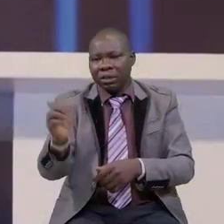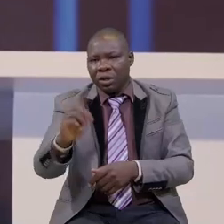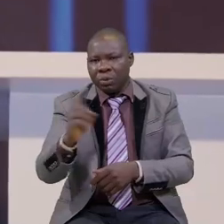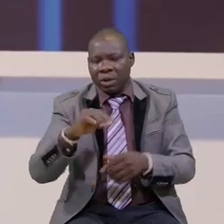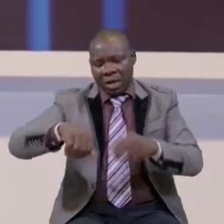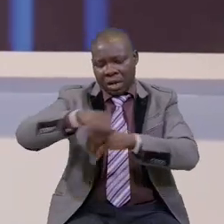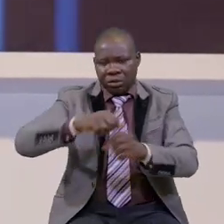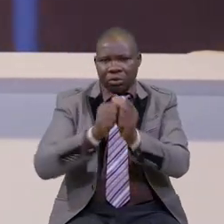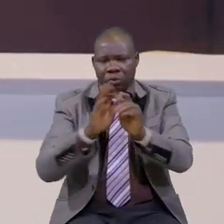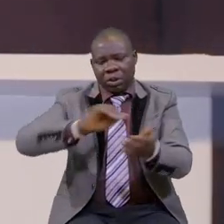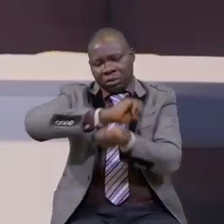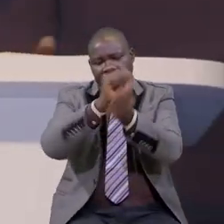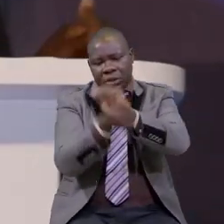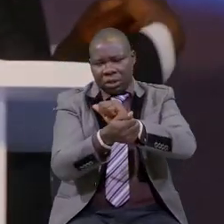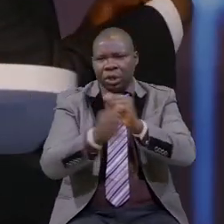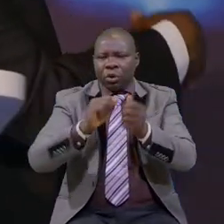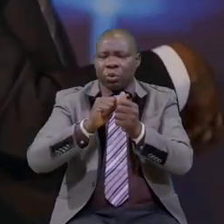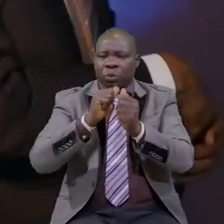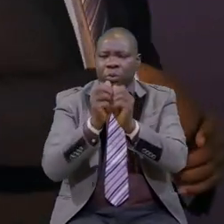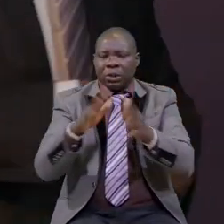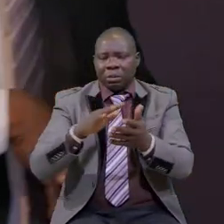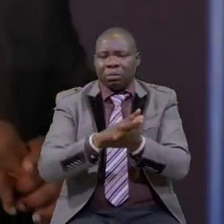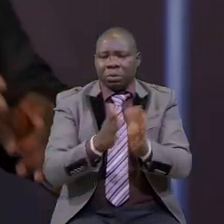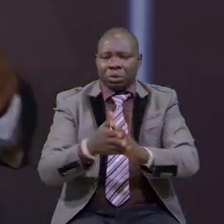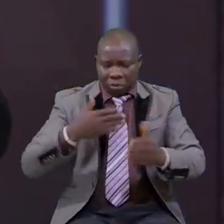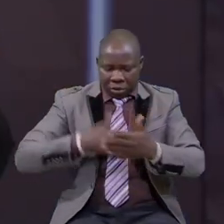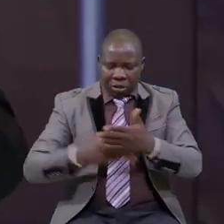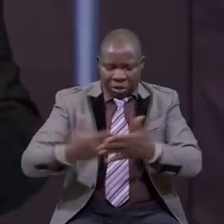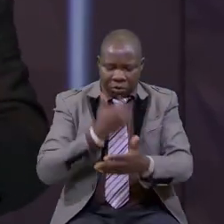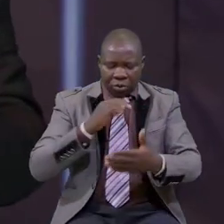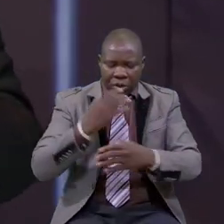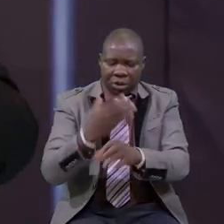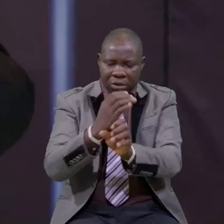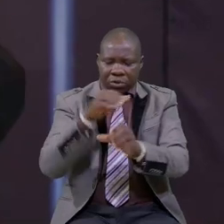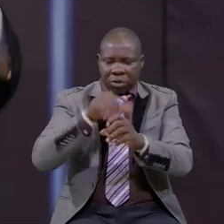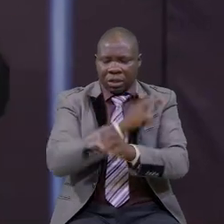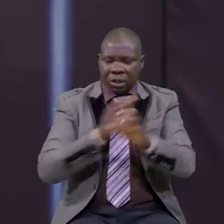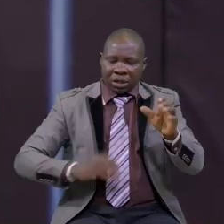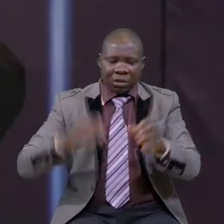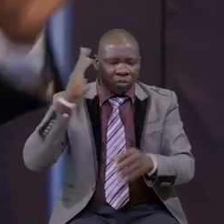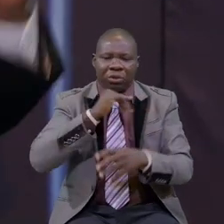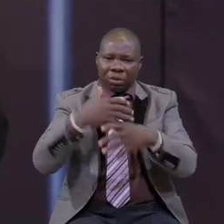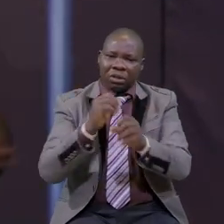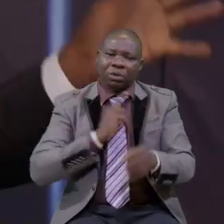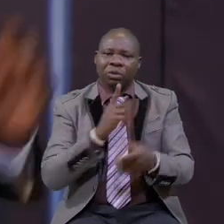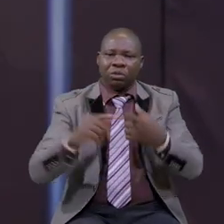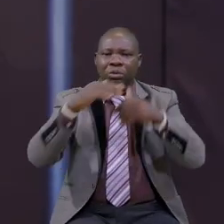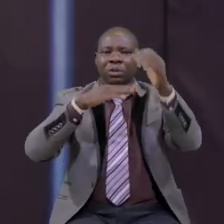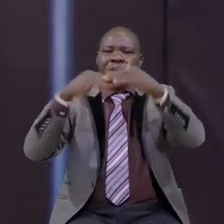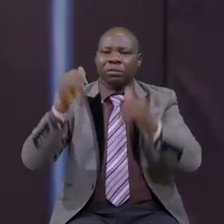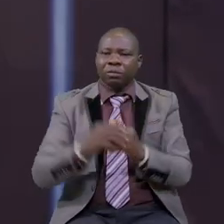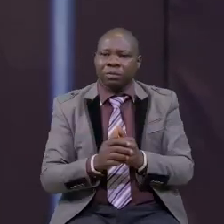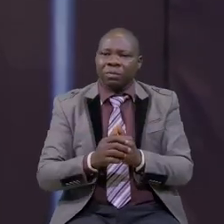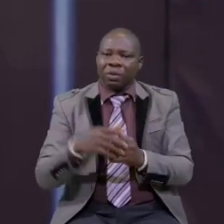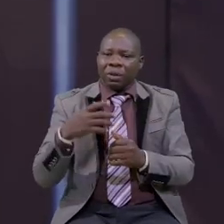sans changement, sans que nous soyons de nouvelles créatures en Christ, ne nous amènera nulle part. L'onction chasser les démons,